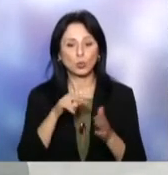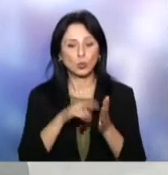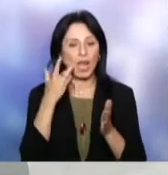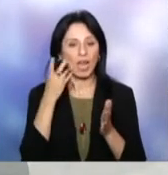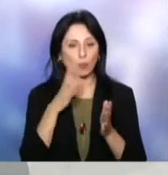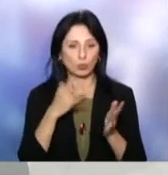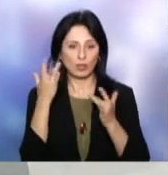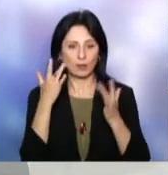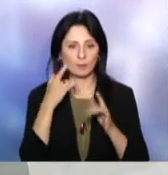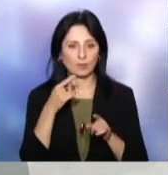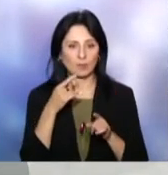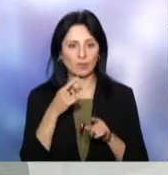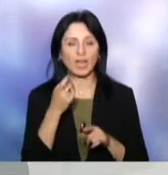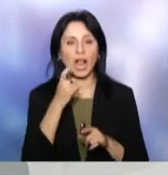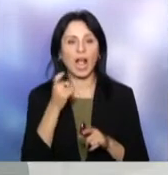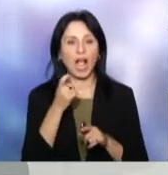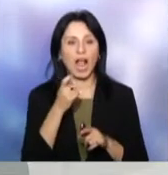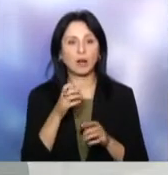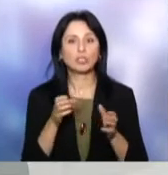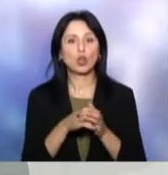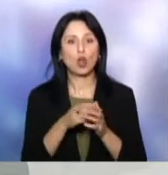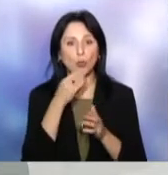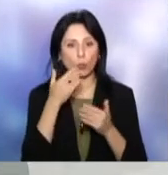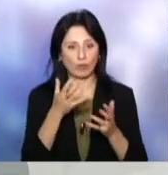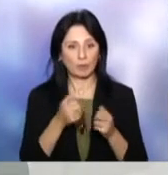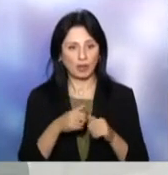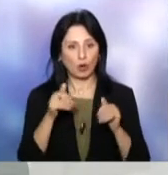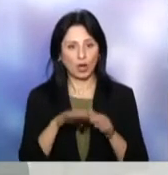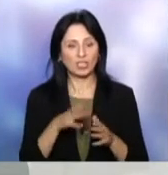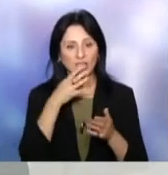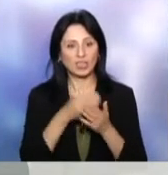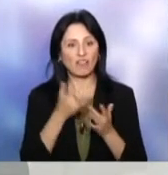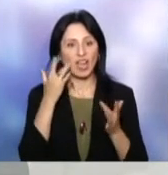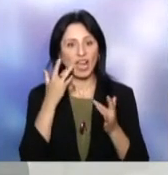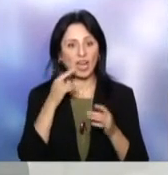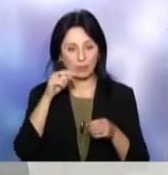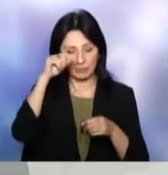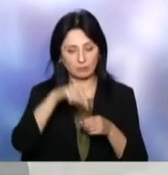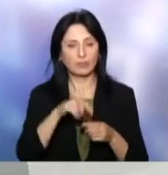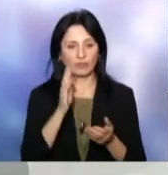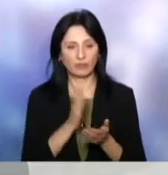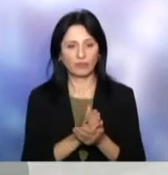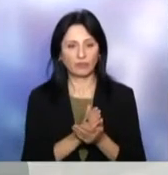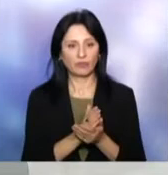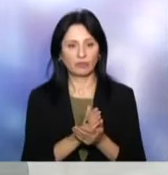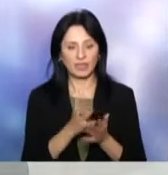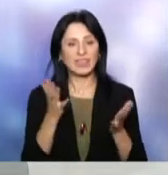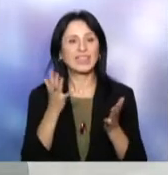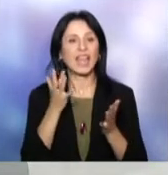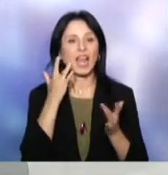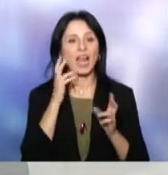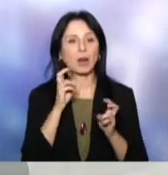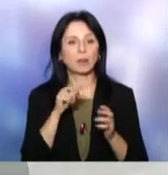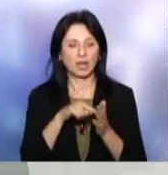შედიოდეს და ნებისმიერმა ხარისხიანმა კომპანიამ უკვე მიიღო ეს გადაწყვეტილება, რომ მოსავლელ კრემებში, დღის კრემებში